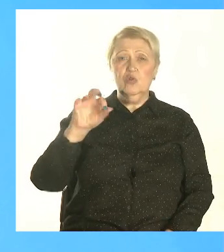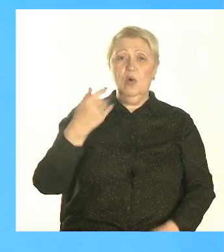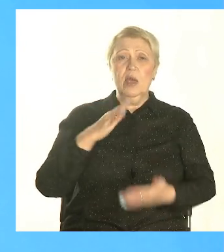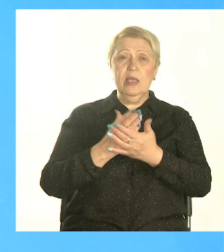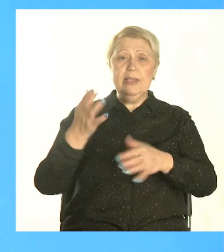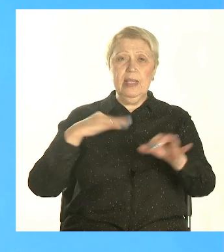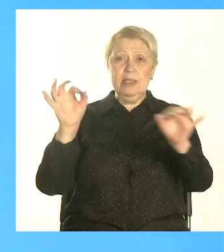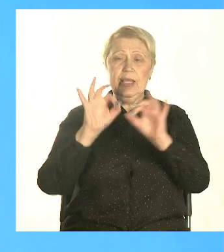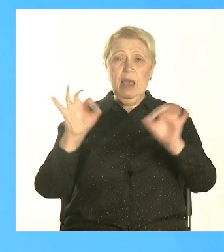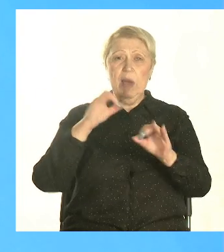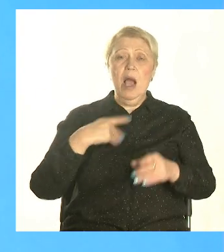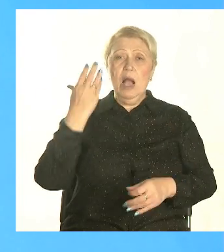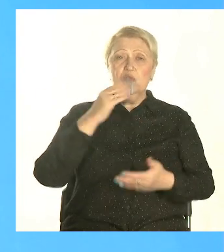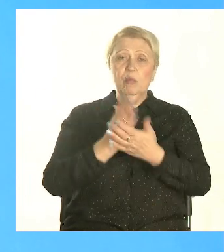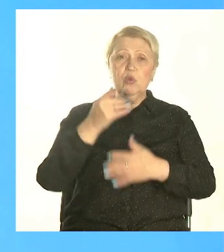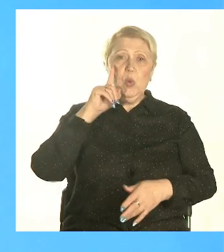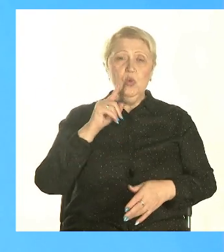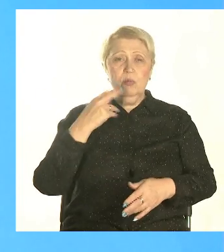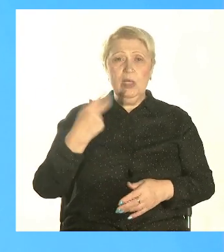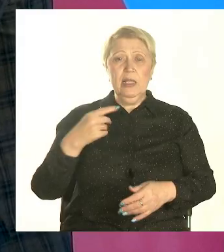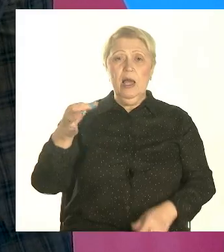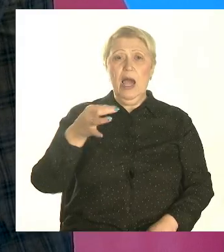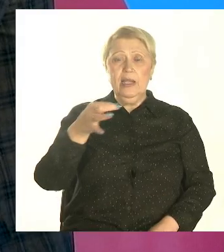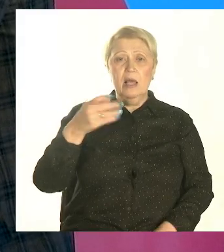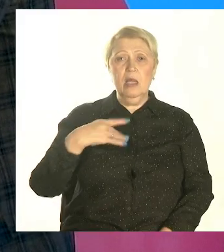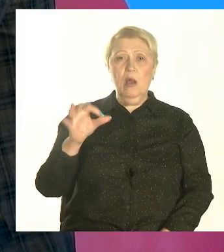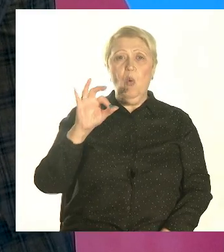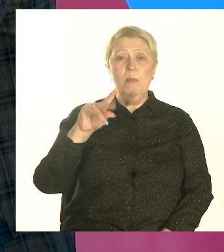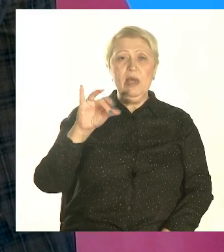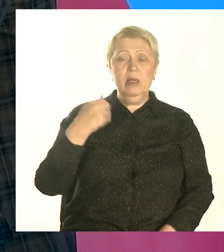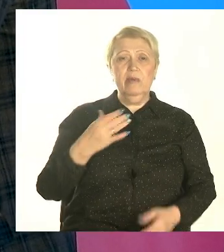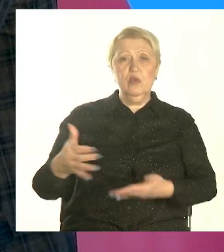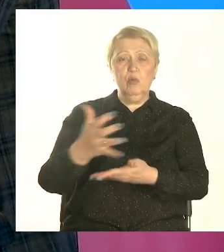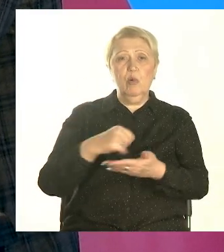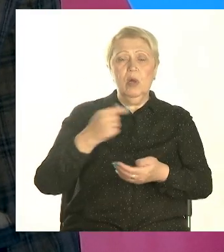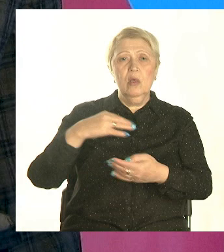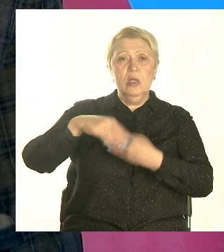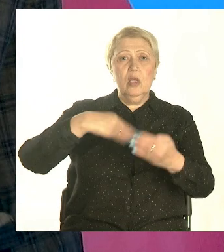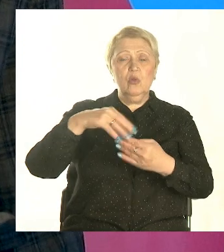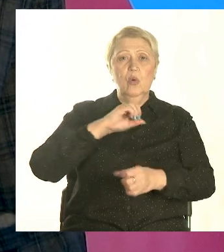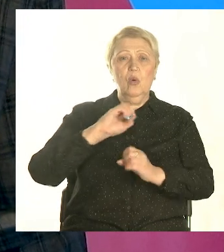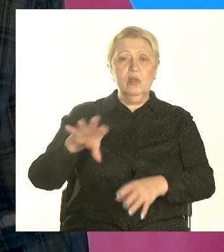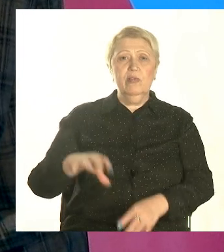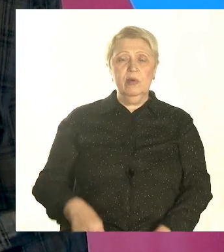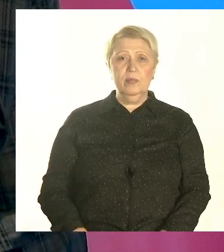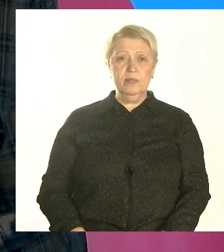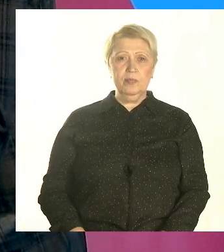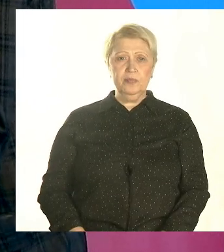будет удобна и для регионального оператора, и для наших граждан по раздельному сбору отходов. Угу. Такие варианты как раз мы,